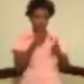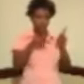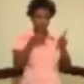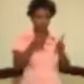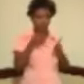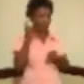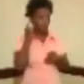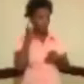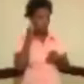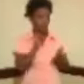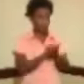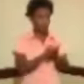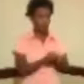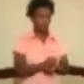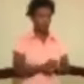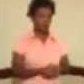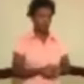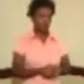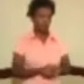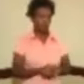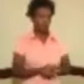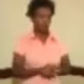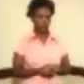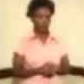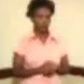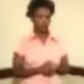Merci. Merci Elisabeth.